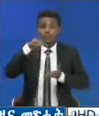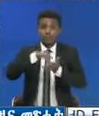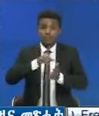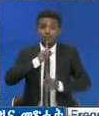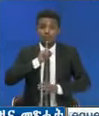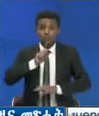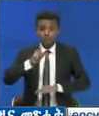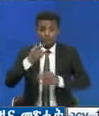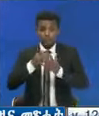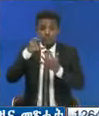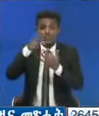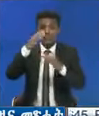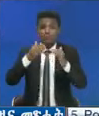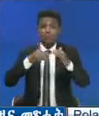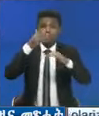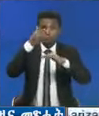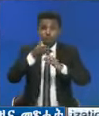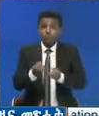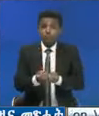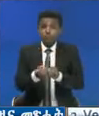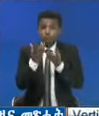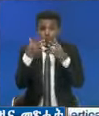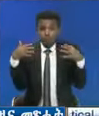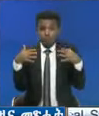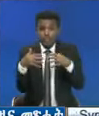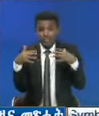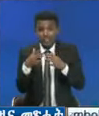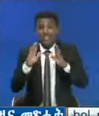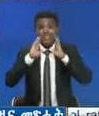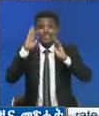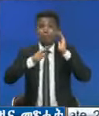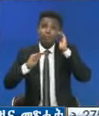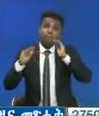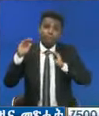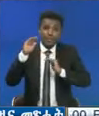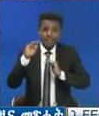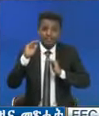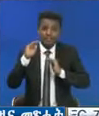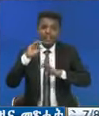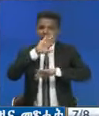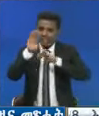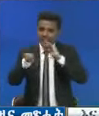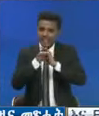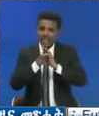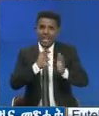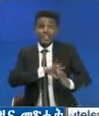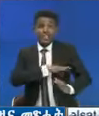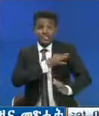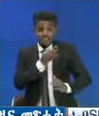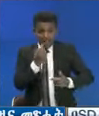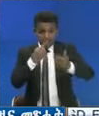ከምርጫ በላይ ማለት ነው ብዙሀን የሚያሰጋ ከሰላም ከምንም በላይ አጠቃላይ ከፍተኛ እንትን ክሳራ